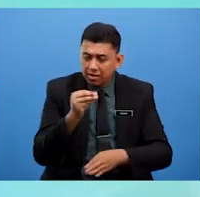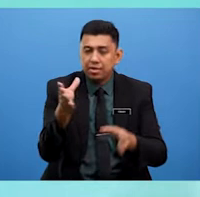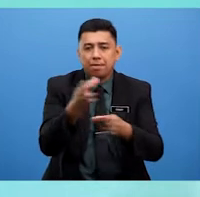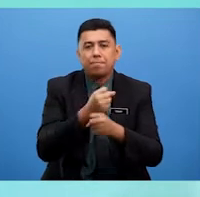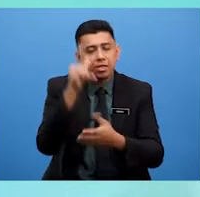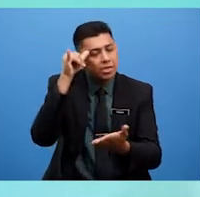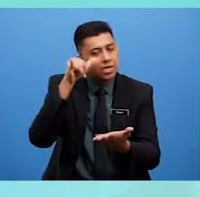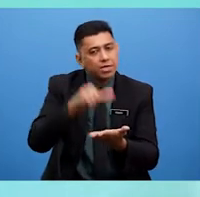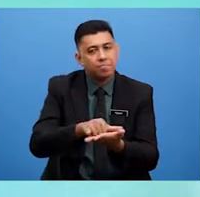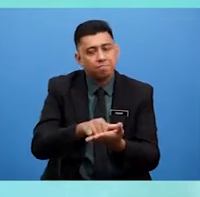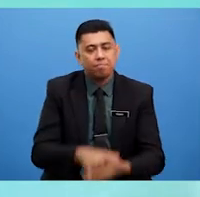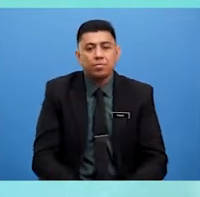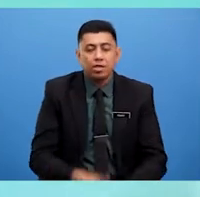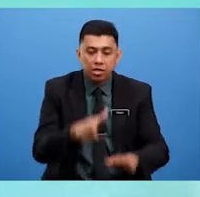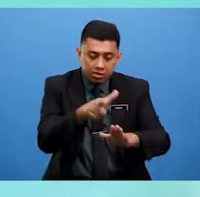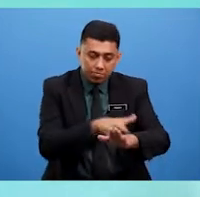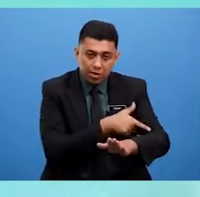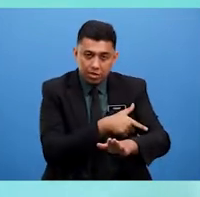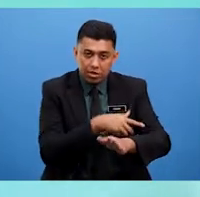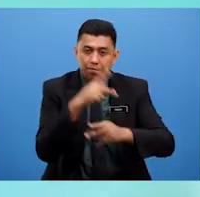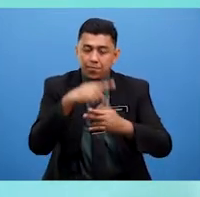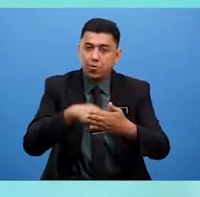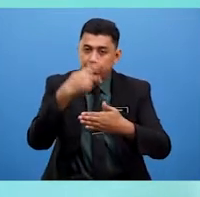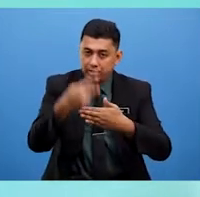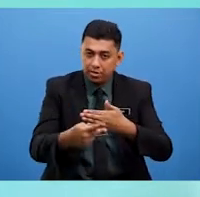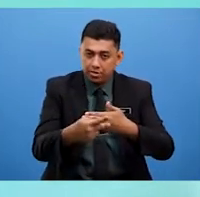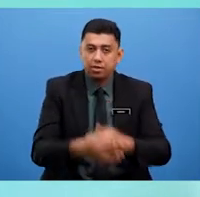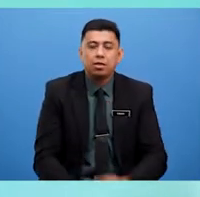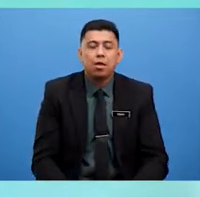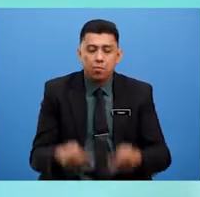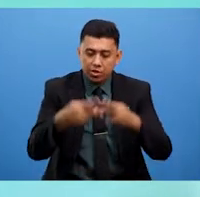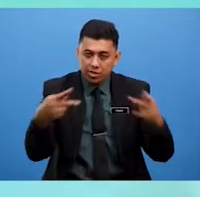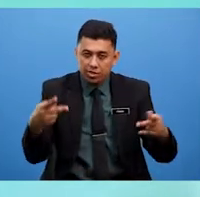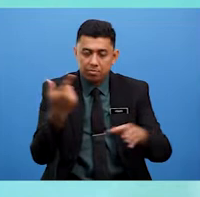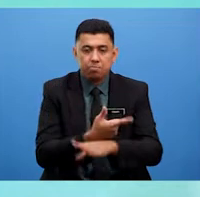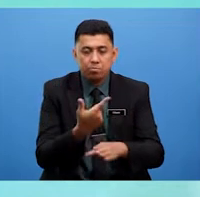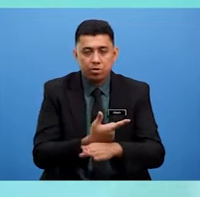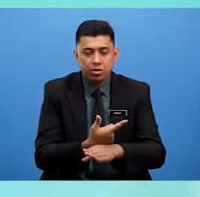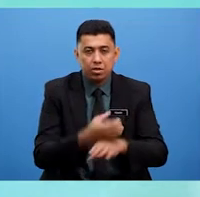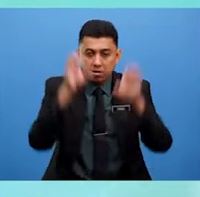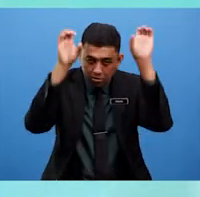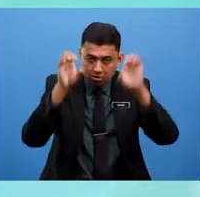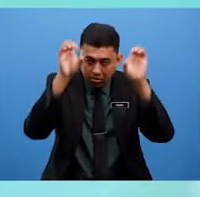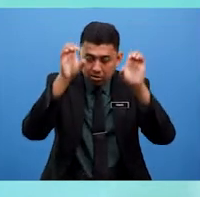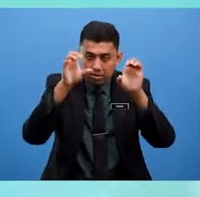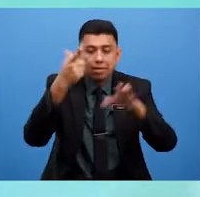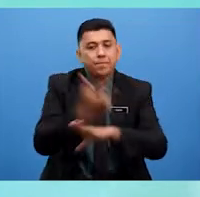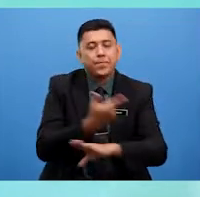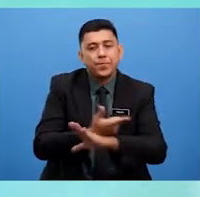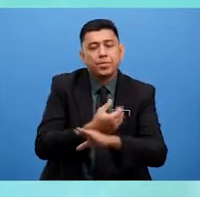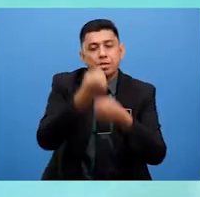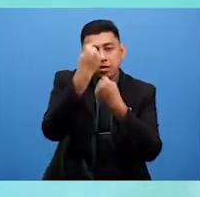keyakinan. Sepanjang program latihan mengikut fasa periodisasi latihan, atlet perlu dilatih untuk